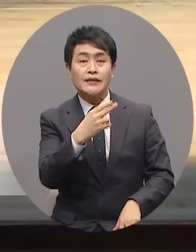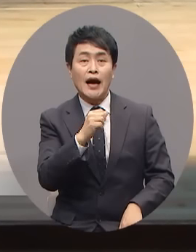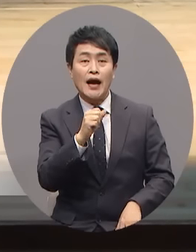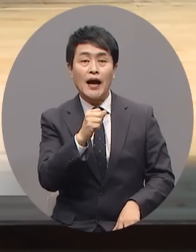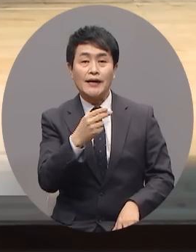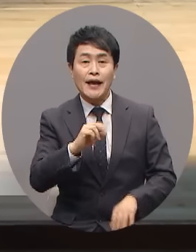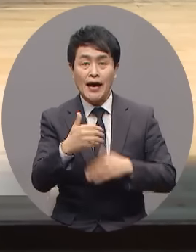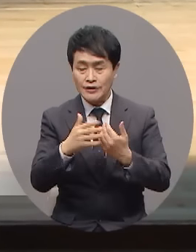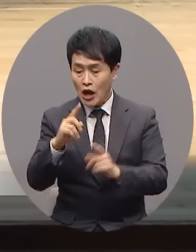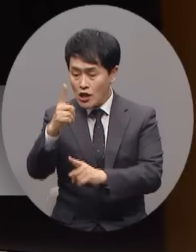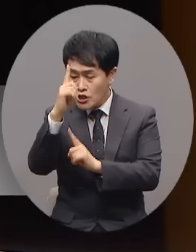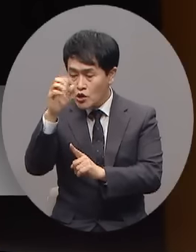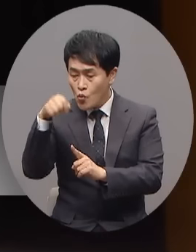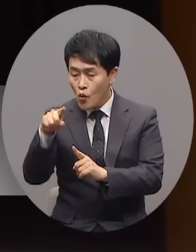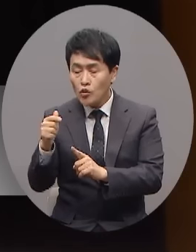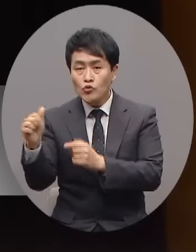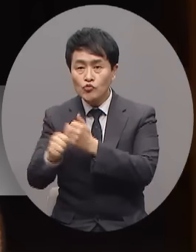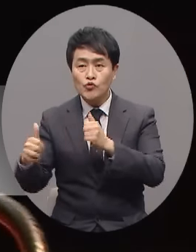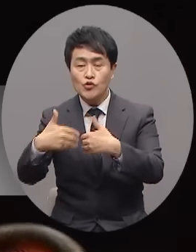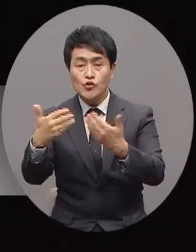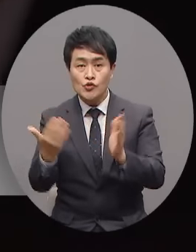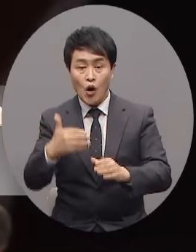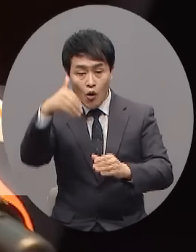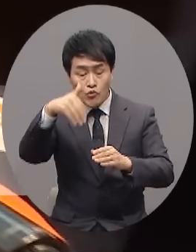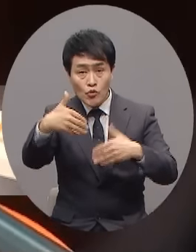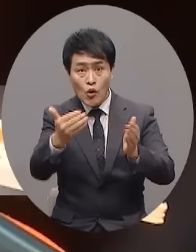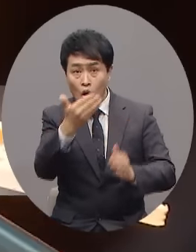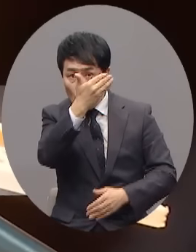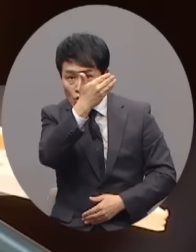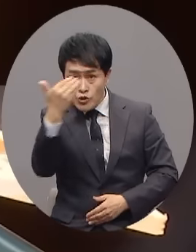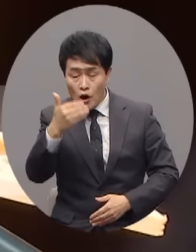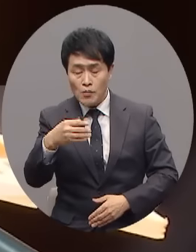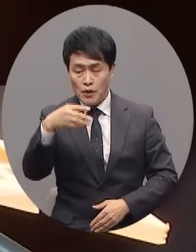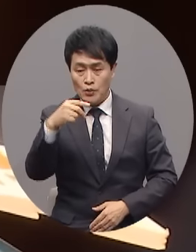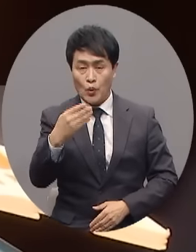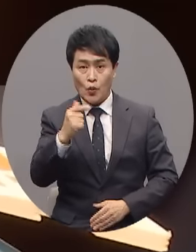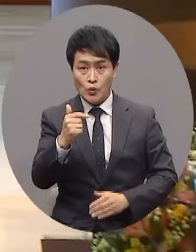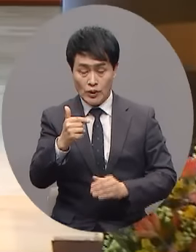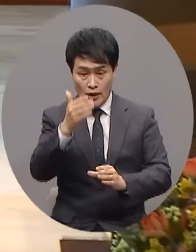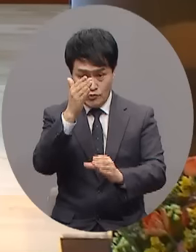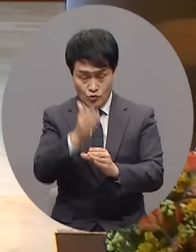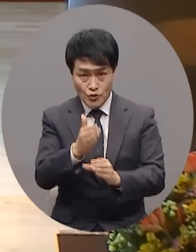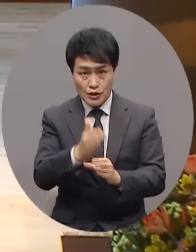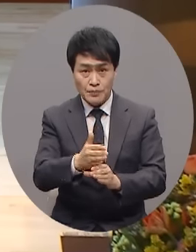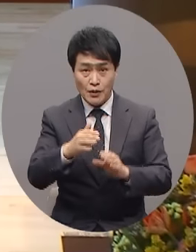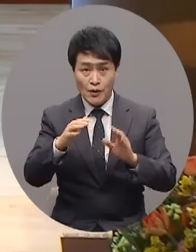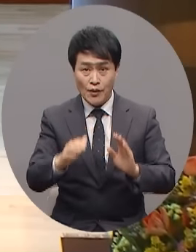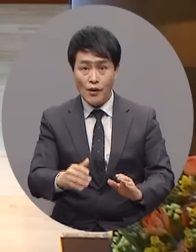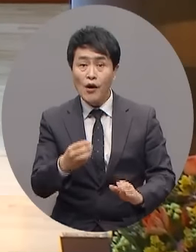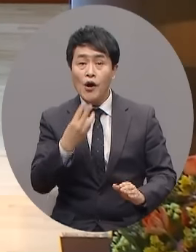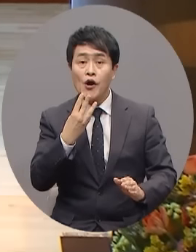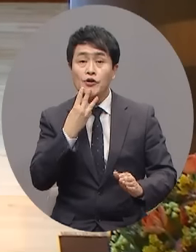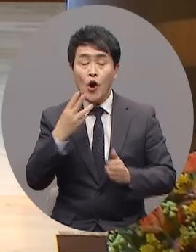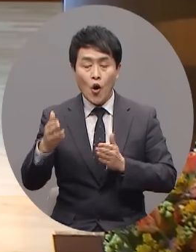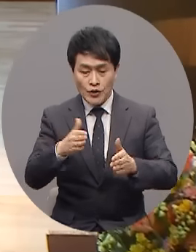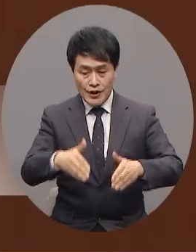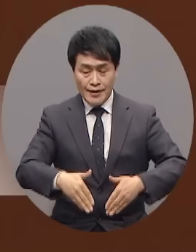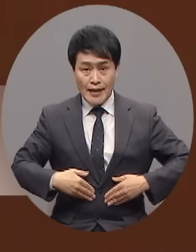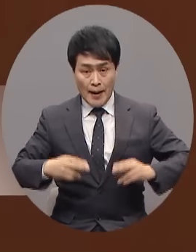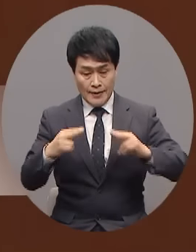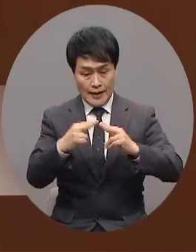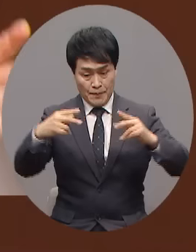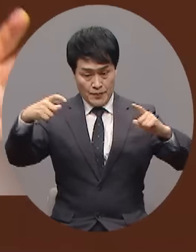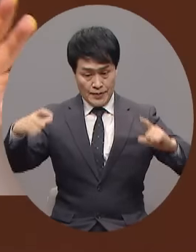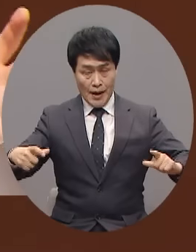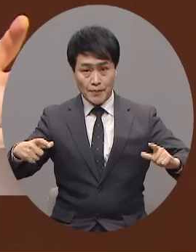양양자 이원욱 의원과 함께 유권자층이 젊은 동탄 신도시를 주축으로 이른바 경기 남부 반도체 벨트